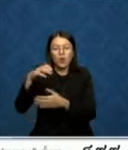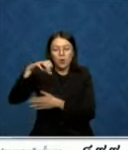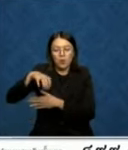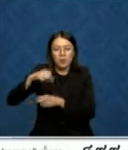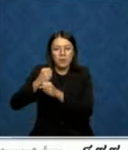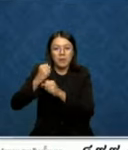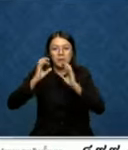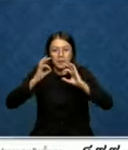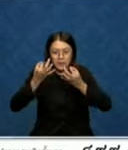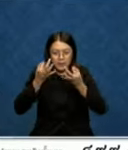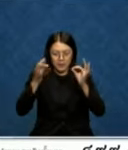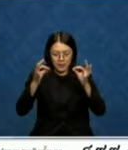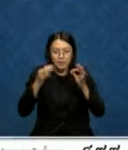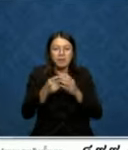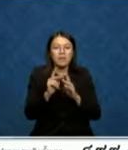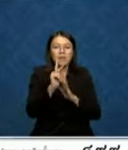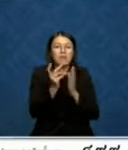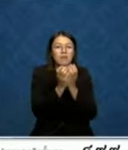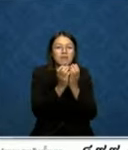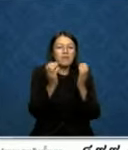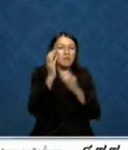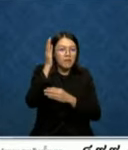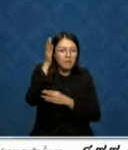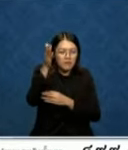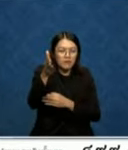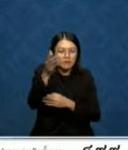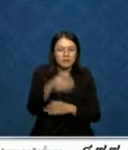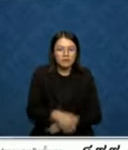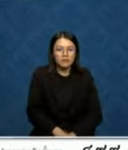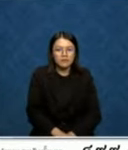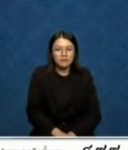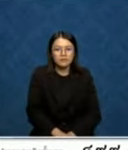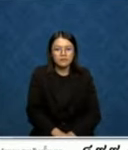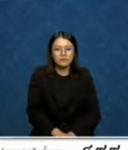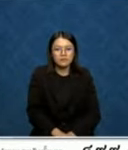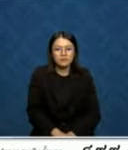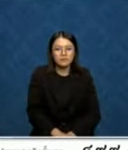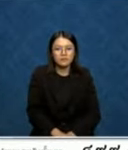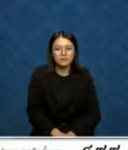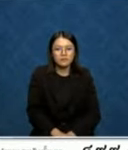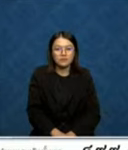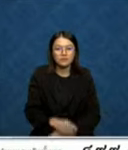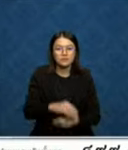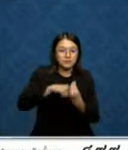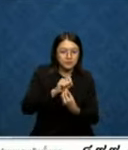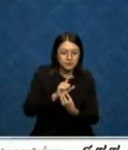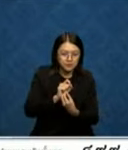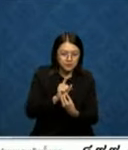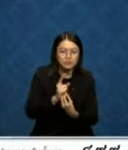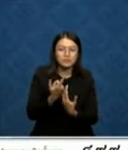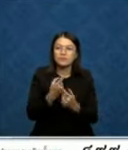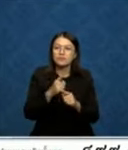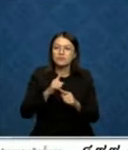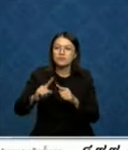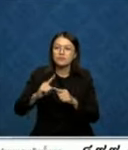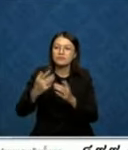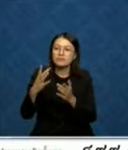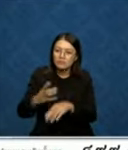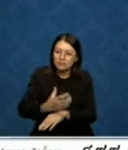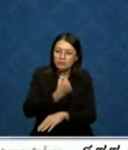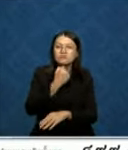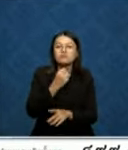ระตามรัฐธรรมนูญในอนาคตแต่ผมคิดว่าประเด็นทางด้านเศรษฐกิจแล้วก็ประเด็นทางด้านการเมือง